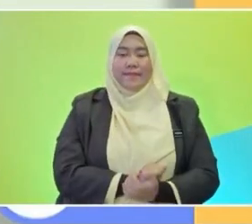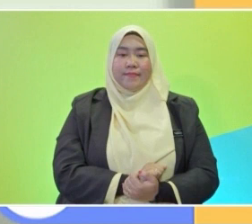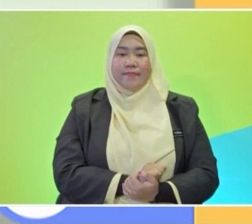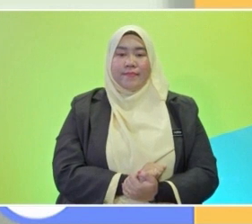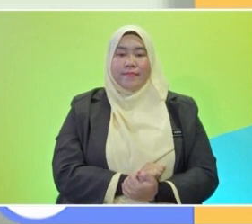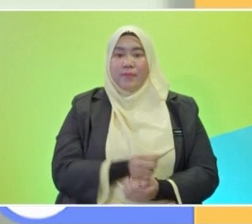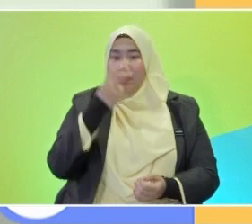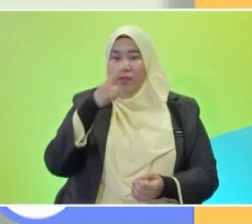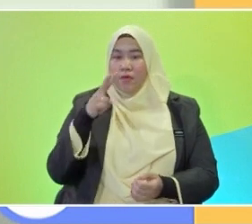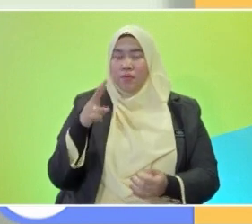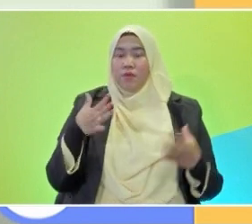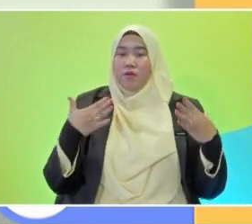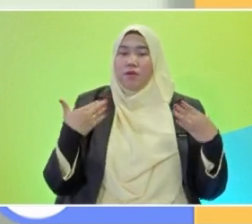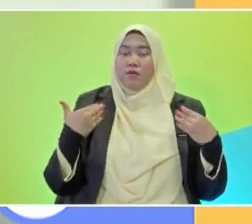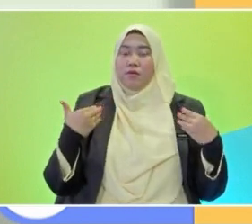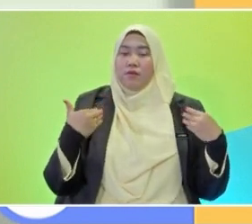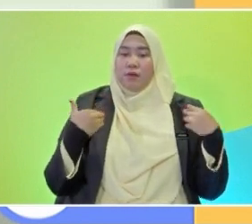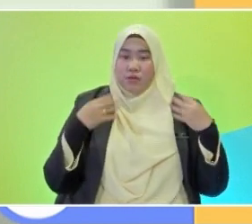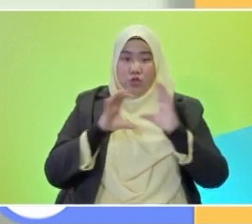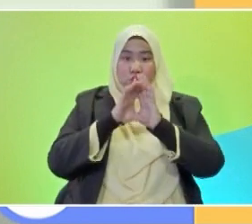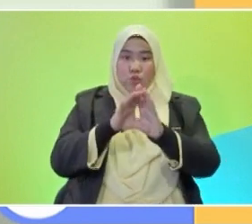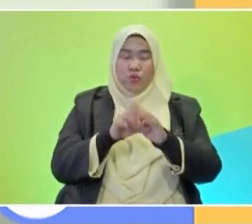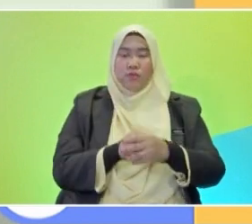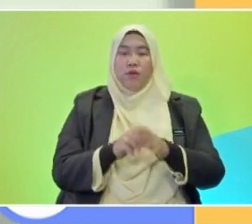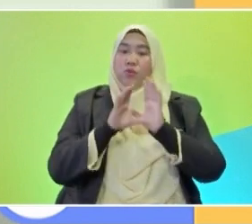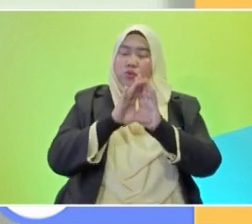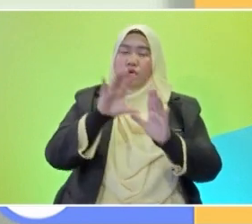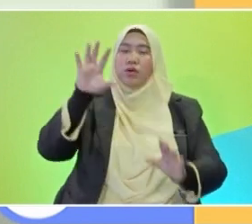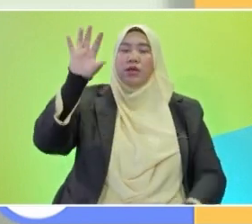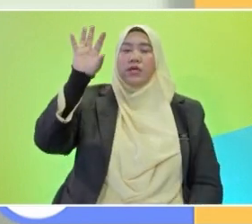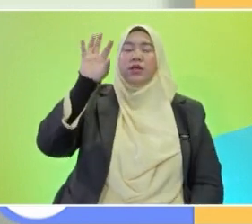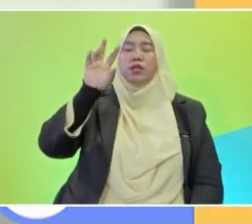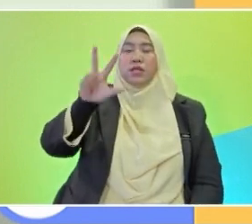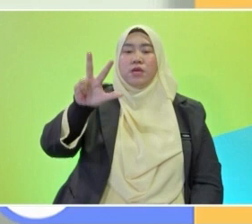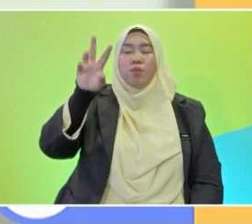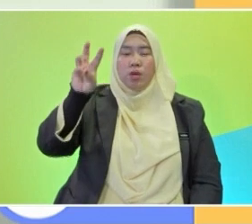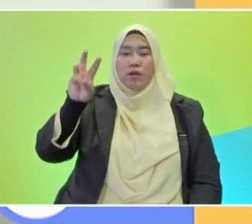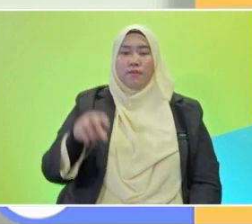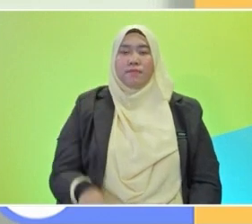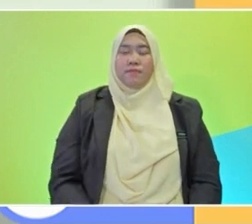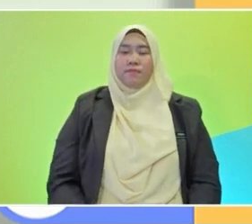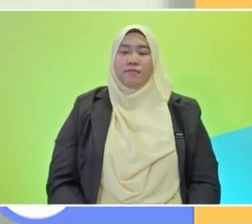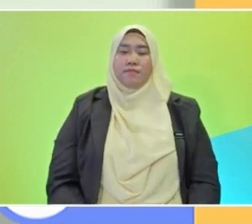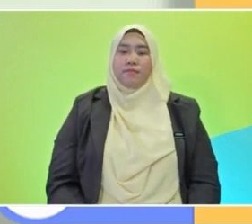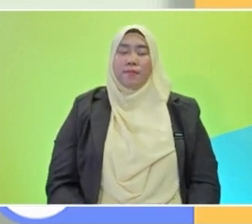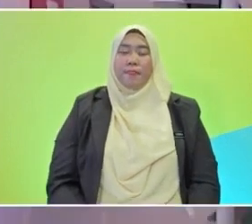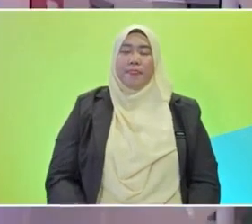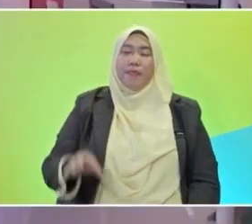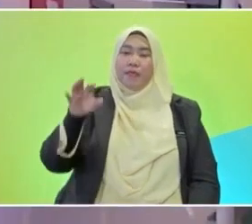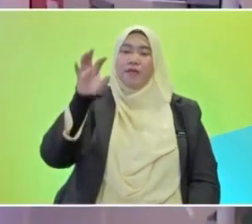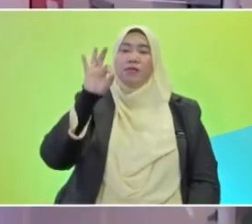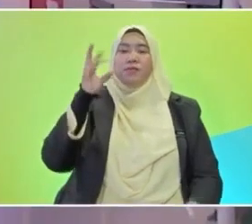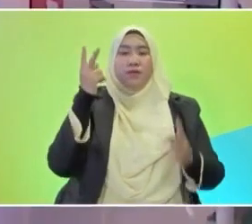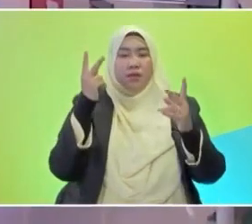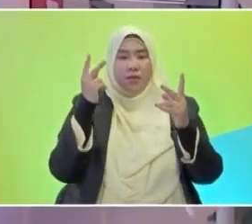ini kita boleh pisahkan contoh 36 36 kita boleh buat 9 dan 4